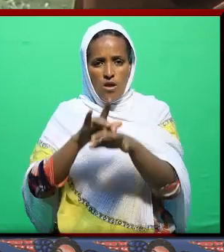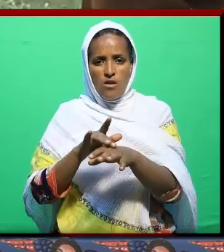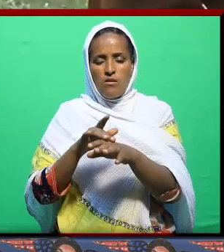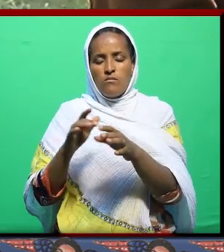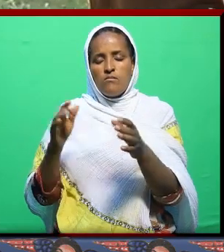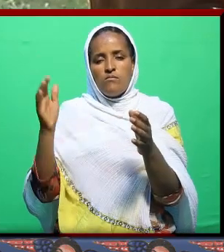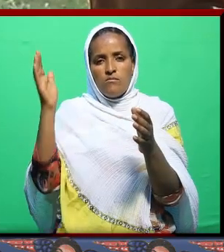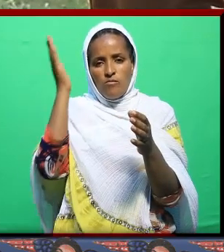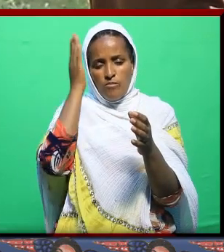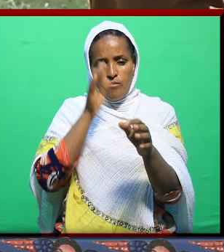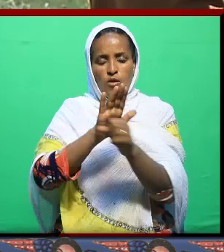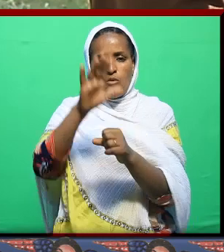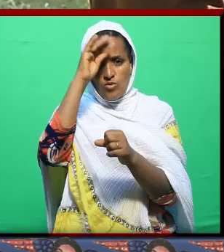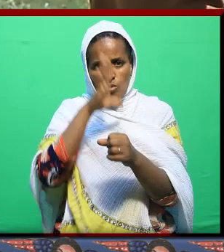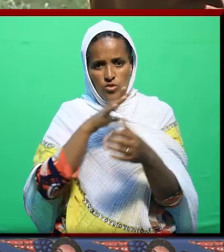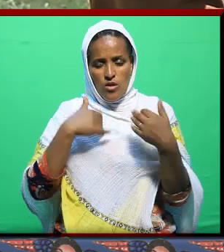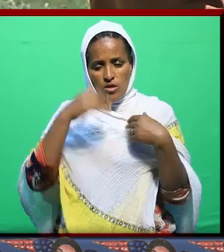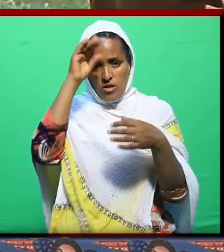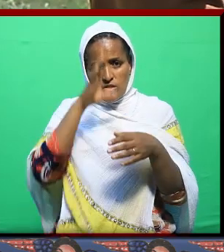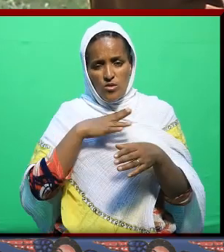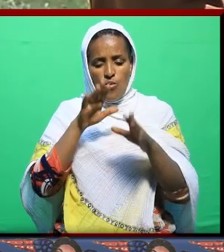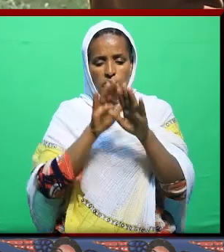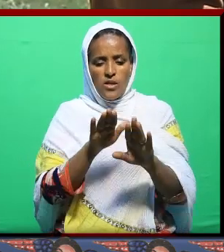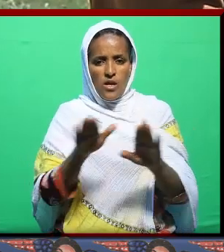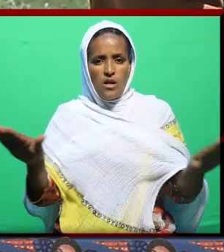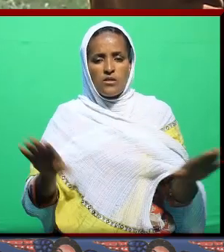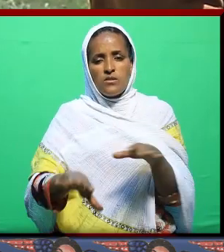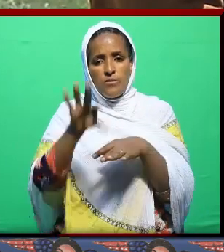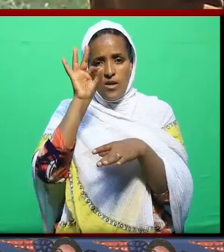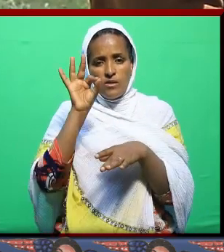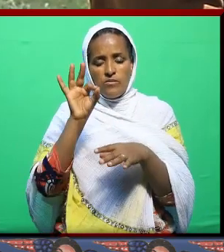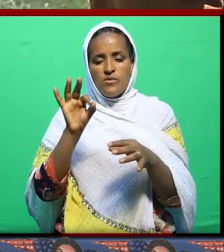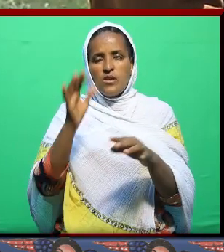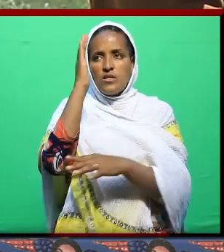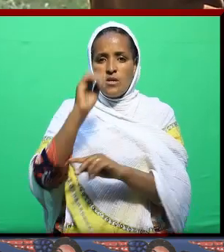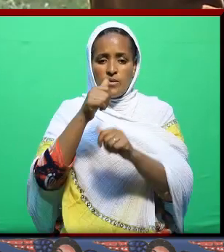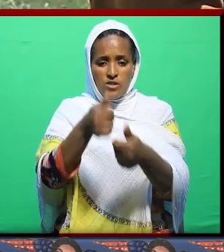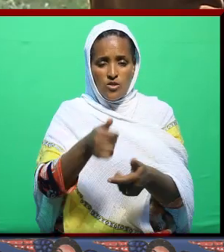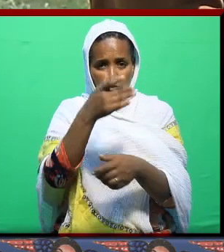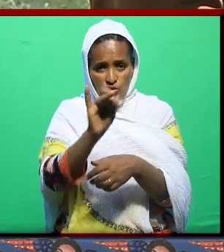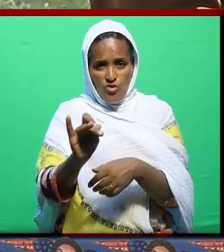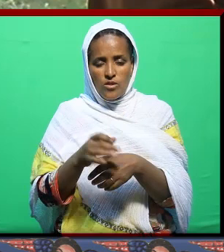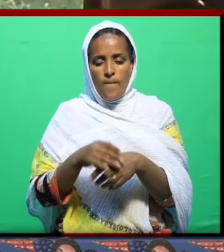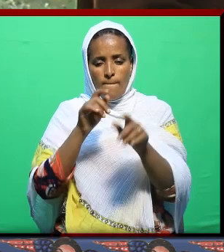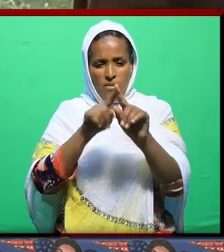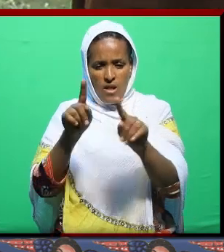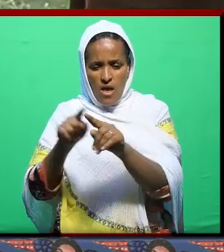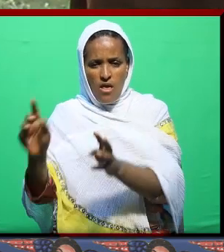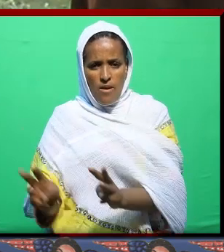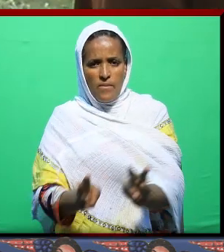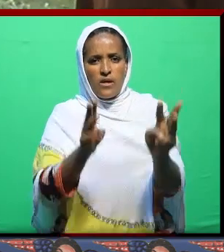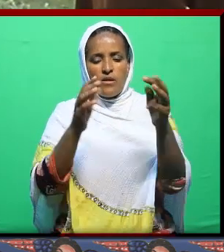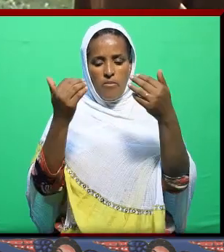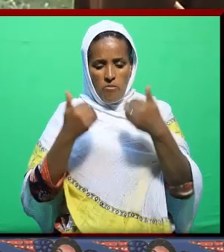ሆነው የሚበቁ ሰዎች አሉ። ሰው ጽማዊን ማግኘት የሚችልበት መንገዶች ከእግዚአብሔር ይሰጠው እንጂ